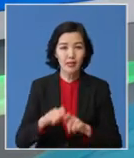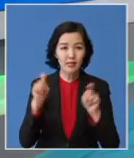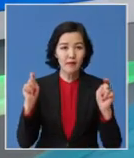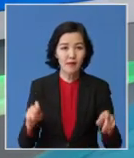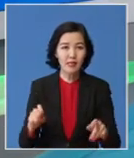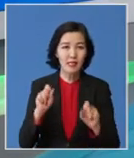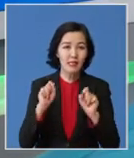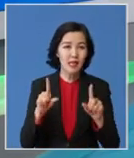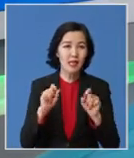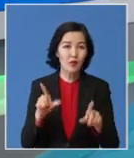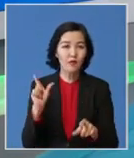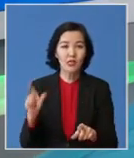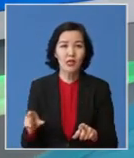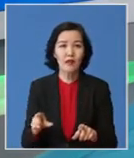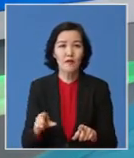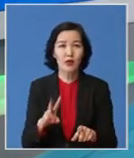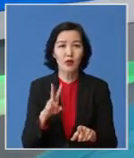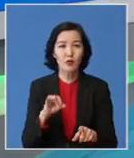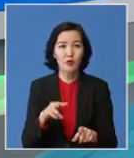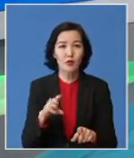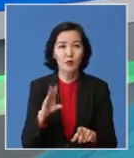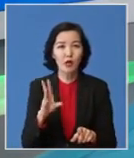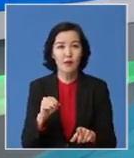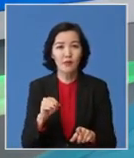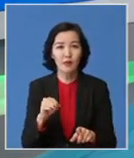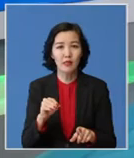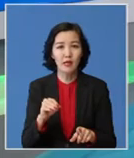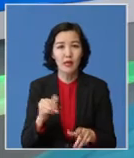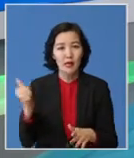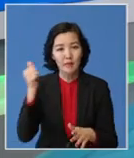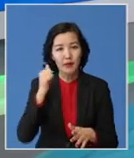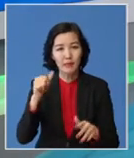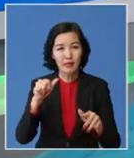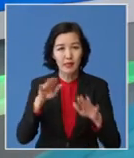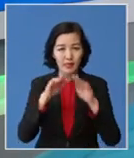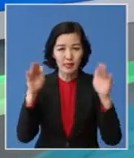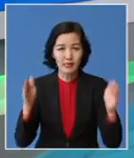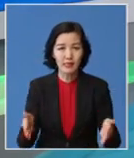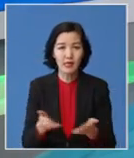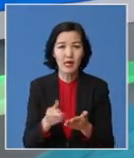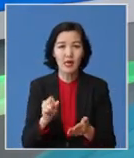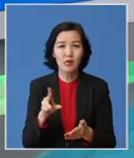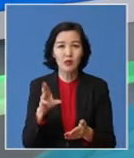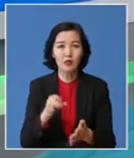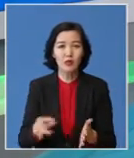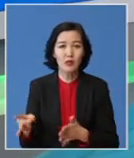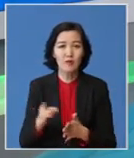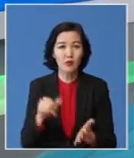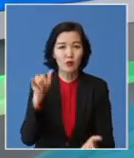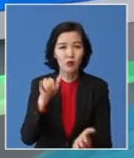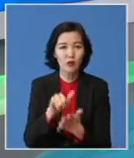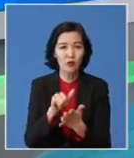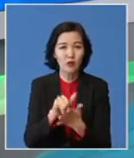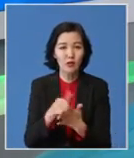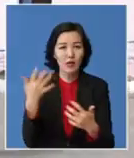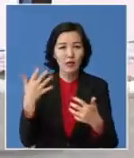Первооткрывателю «Золотого человека» Бекмухамбету Нурмухамбетову установлена памятная доска в Аксузском районе. Установлена она в